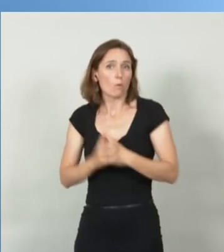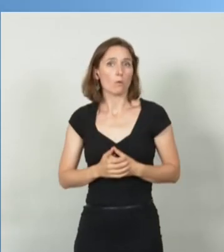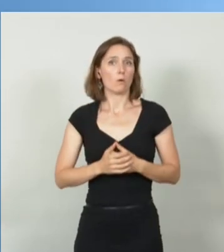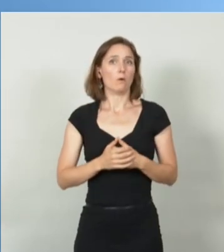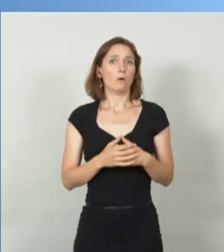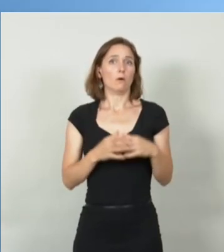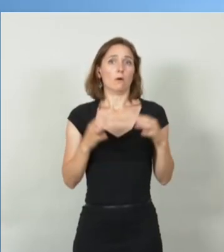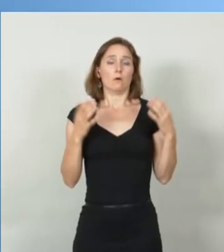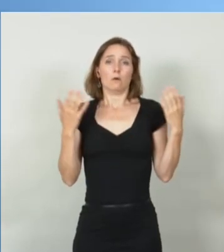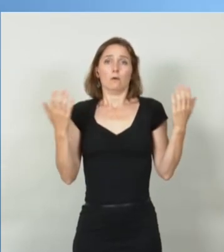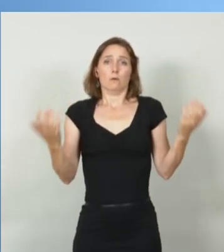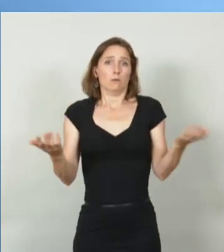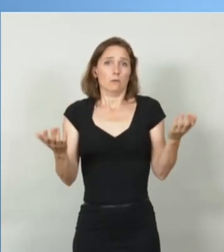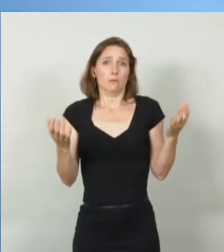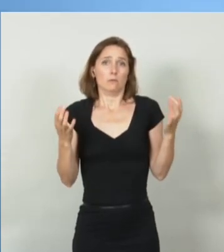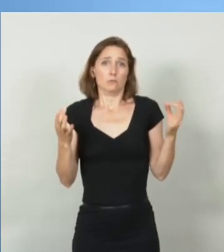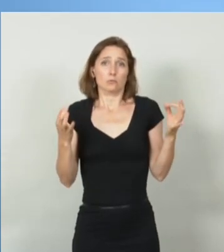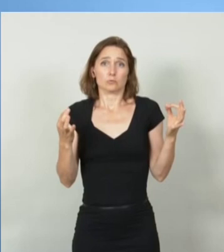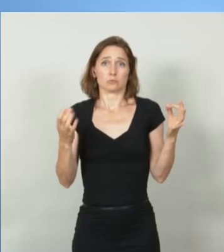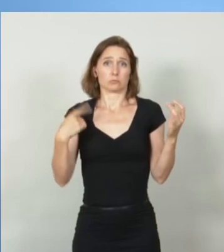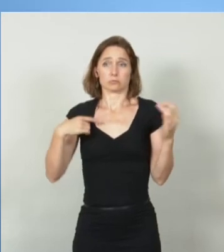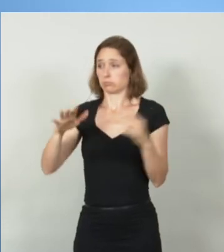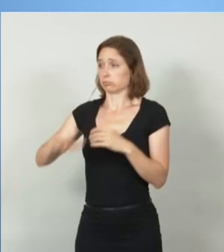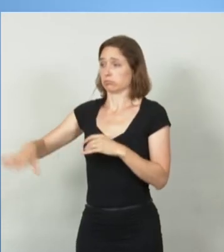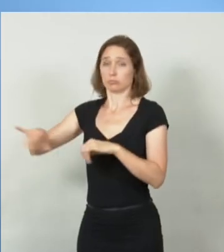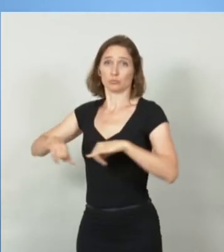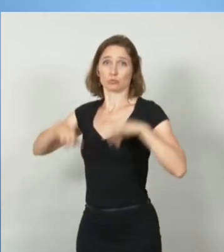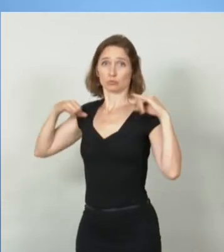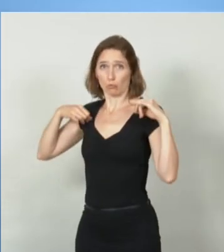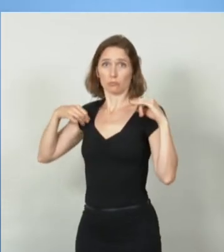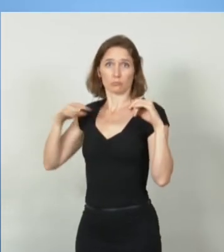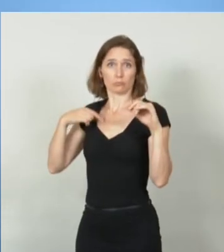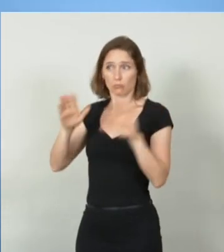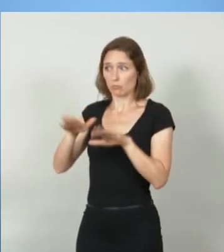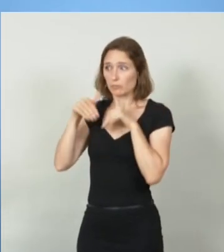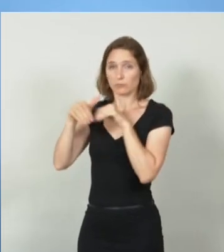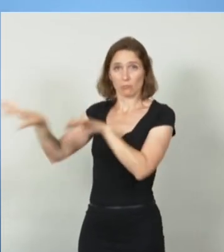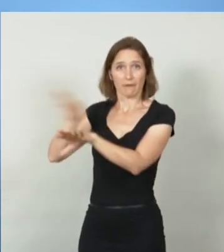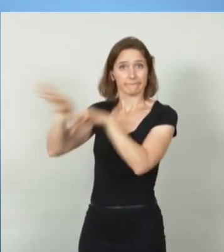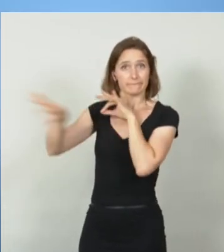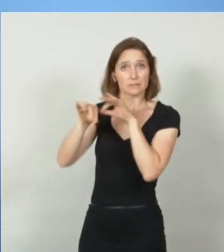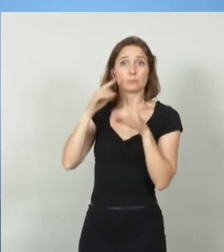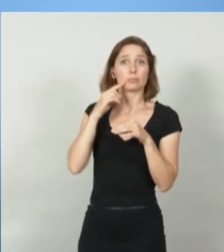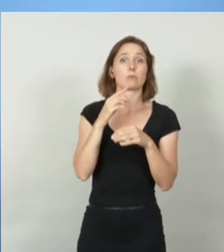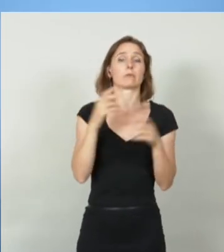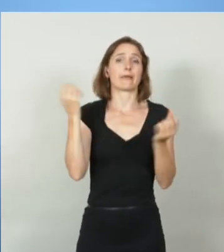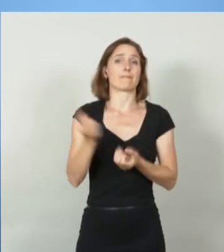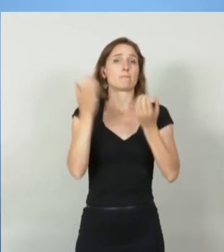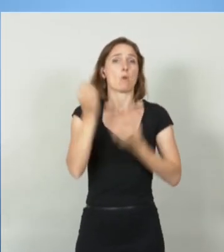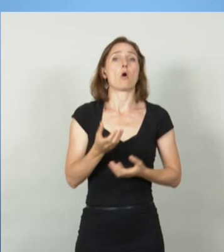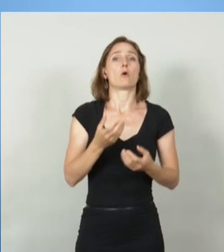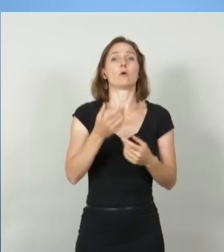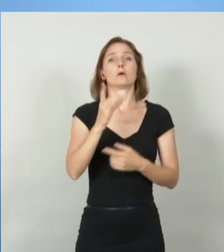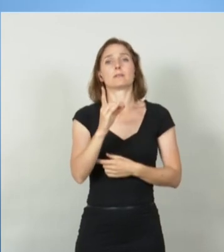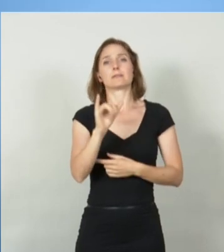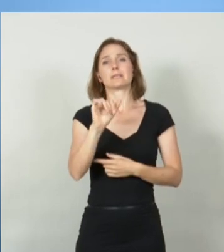inviter les jeunes de ré-ovotes pour diversifier nous continuons à avoir des échanges formels et c'est pas parce que